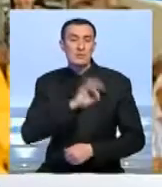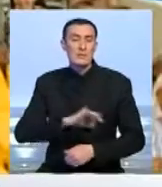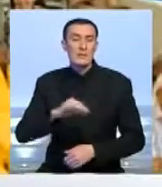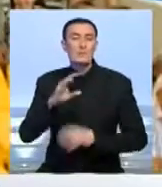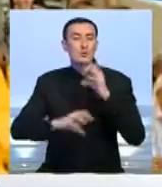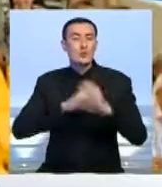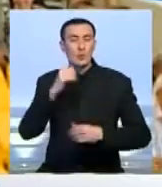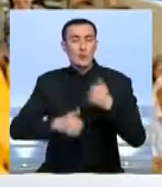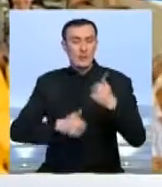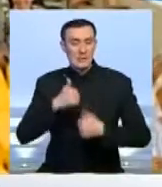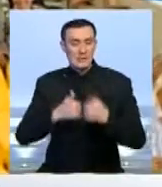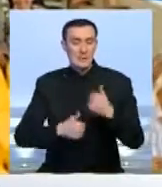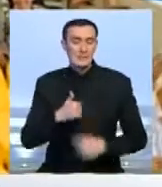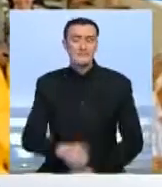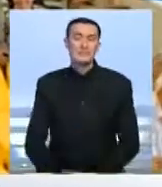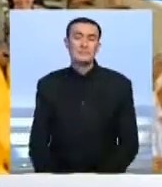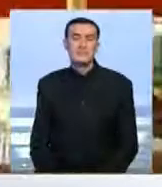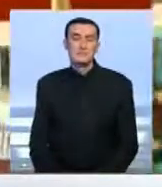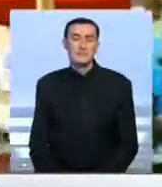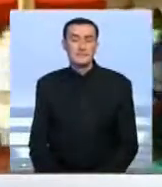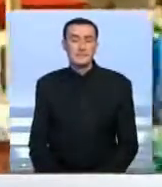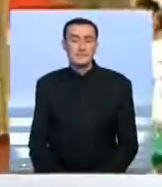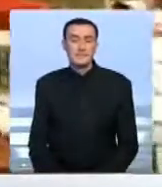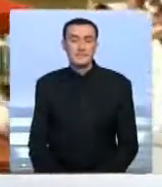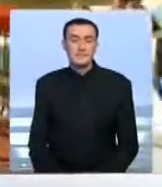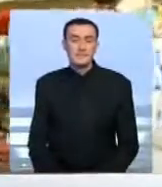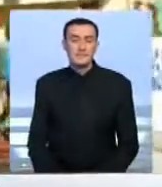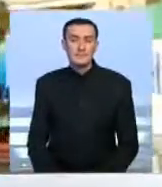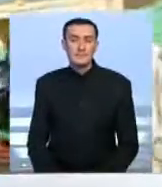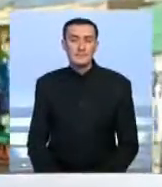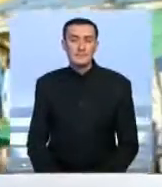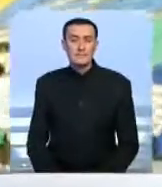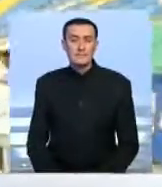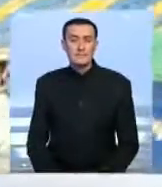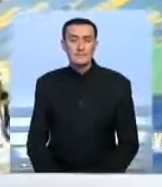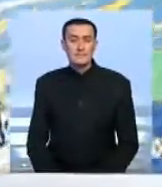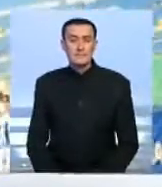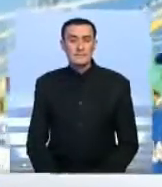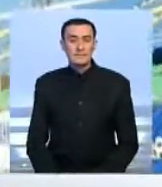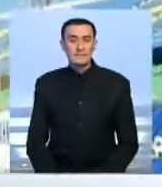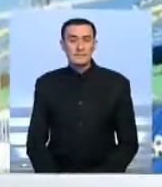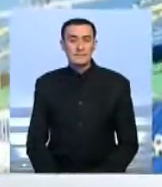международных стартах. Лариса Гречихина, Жандос Битабаров, Дмитрий Пыхтин, Хабар 24.